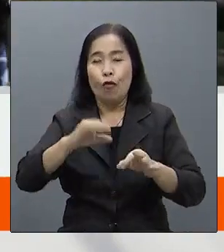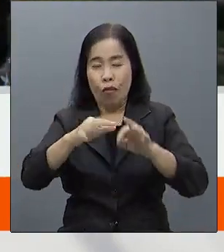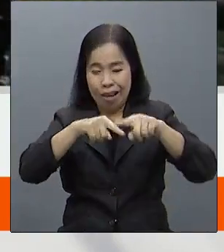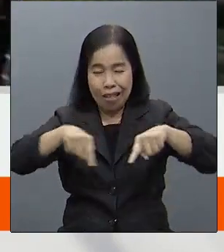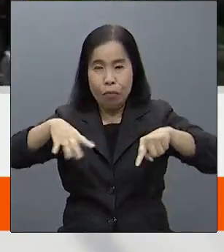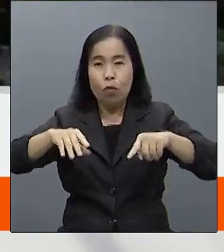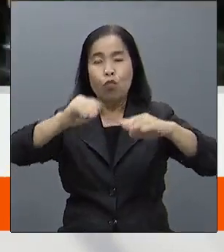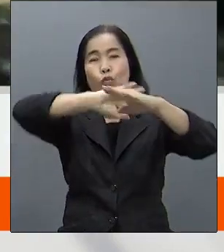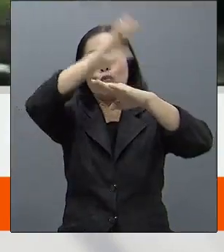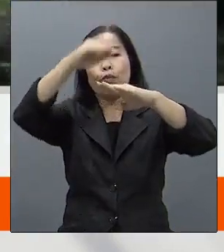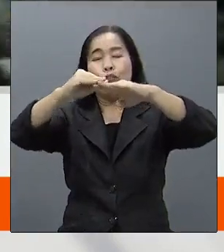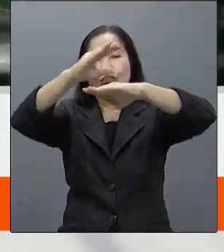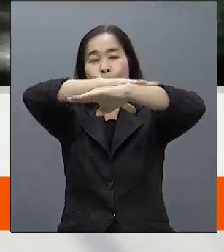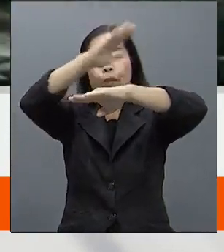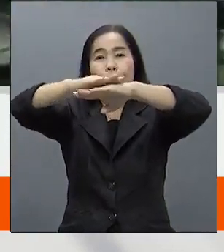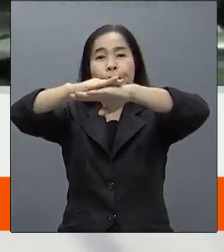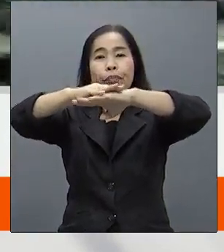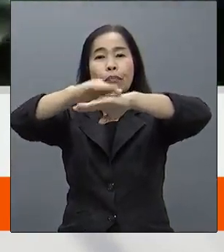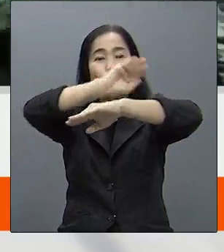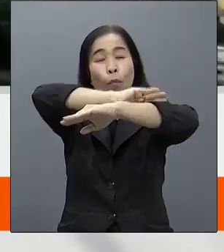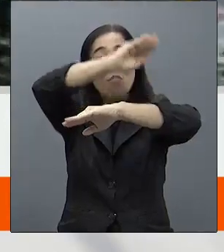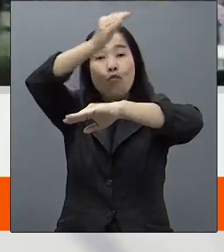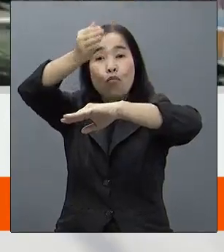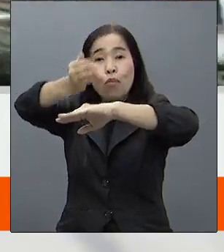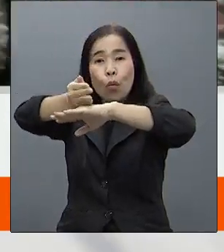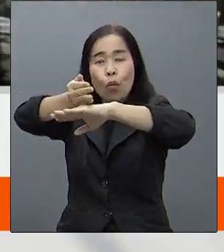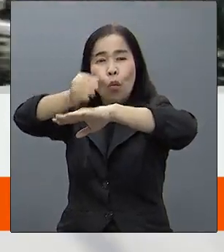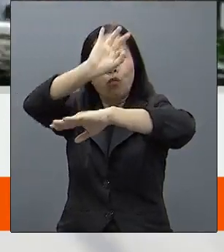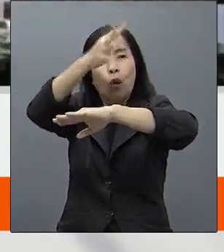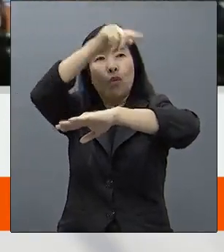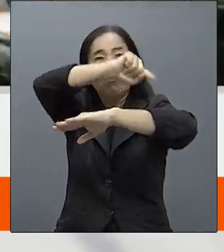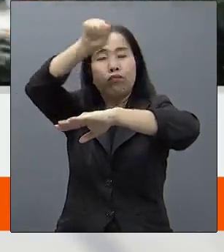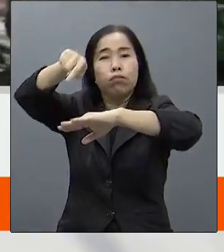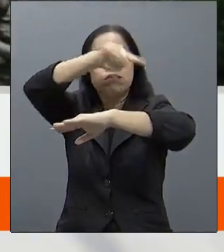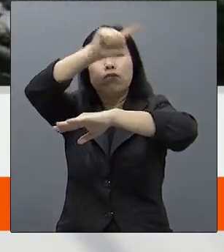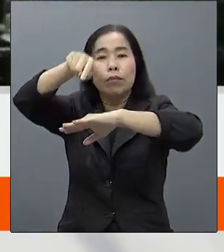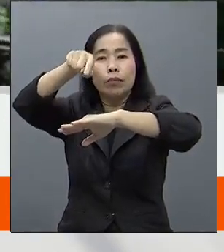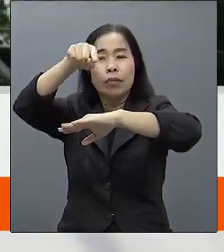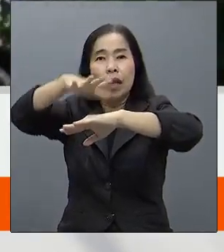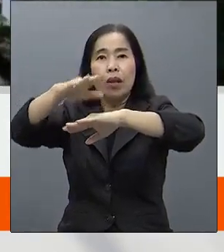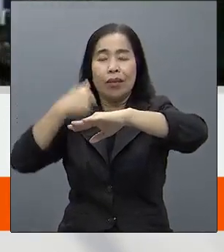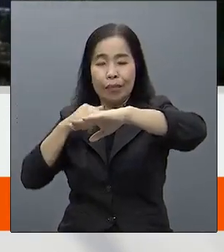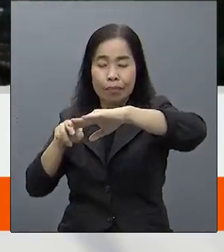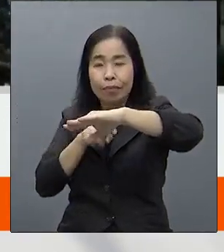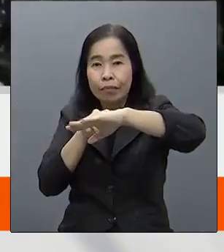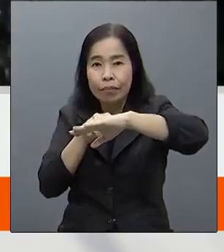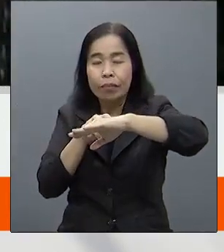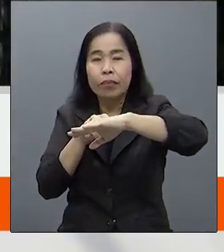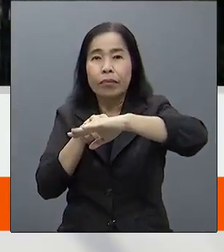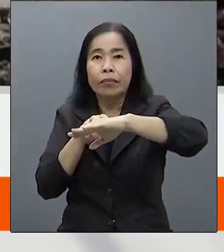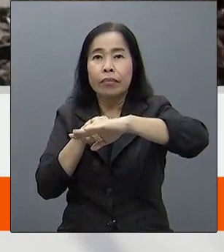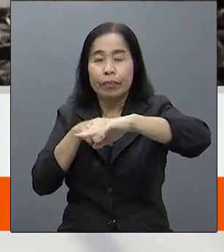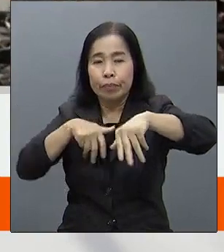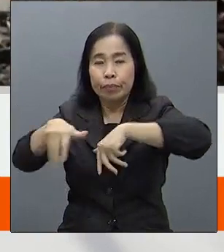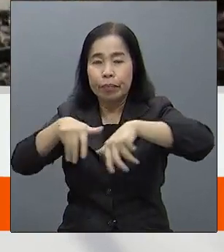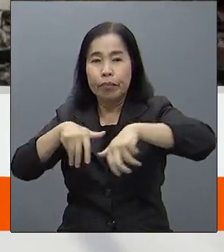แบ่งเป็นสองด้านด้านหนึ่งจะเป็นด้านโรงเรียนในร้อยจะพรออีกด้านหนึ่งก็จะเป็นด้านของที่อยู่อาศัยที่เราประชาชนก็จะอย่าตร